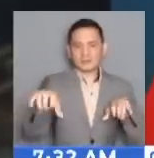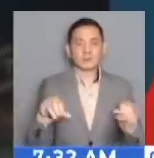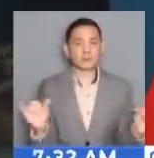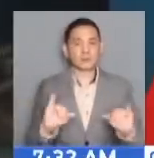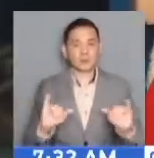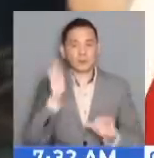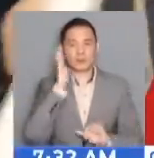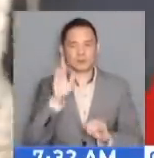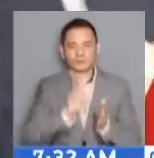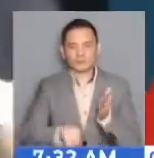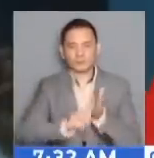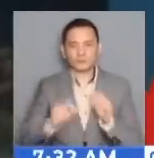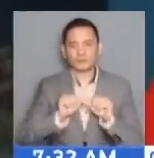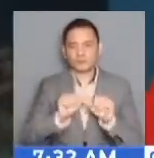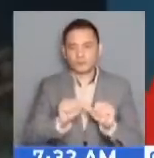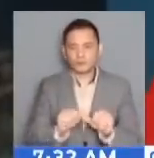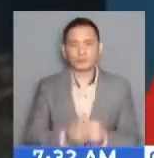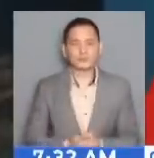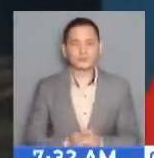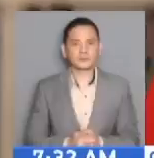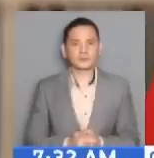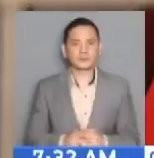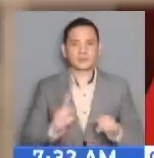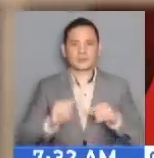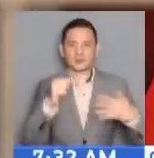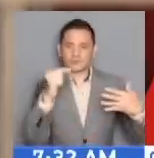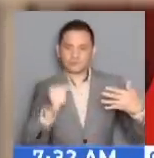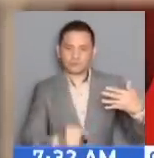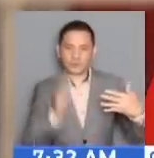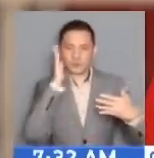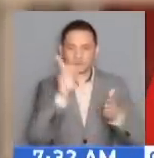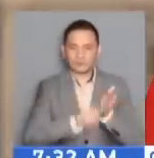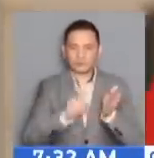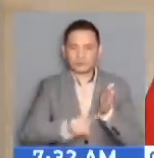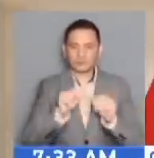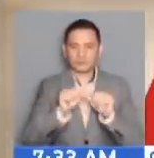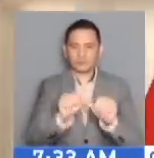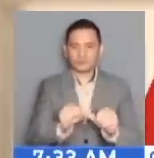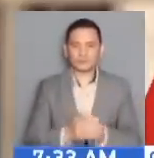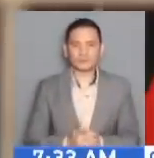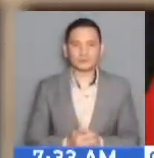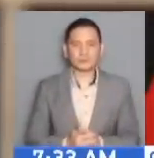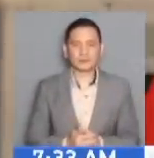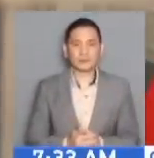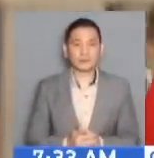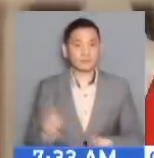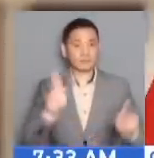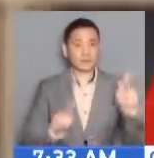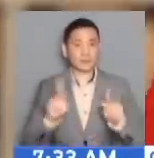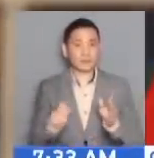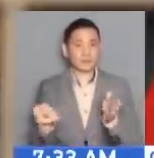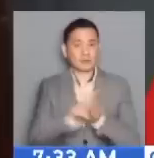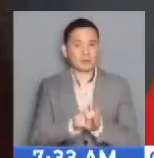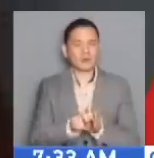component tulad ng rolling stock, signaling, power supply at overhead catenary system. Pero para sa mga pasahero, hindi lang sana aberya ang